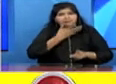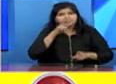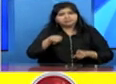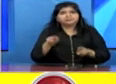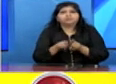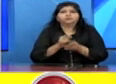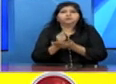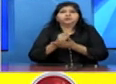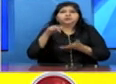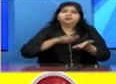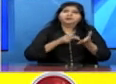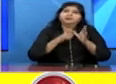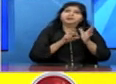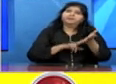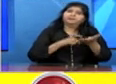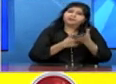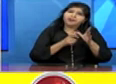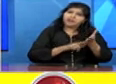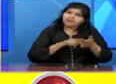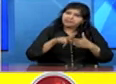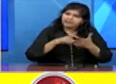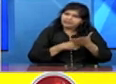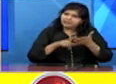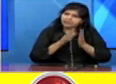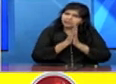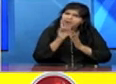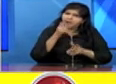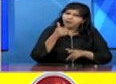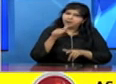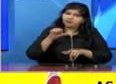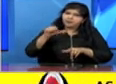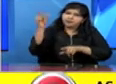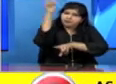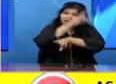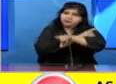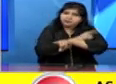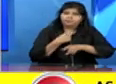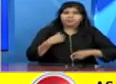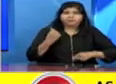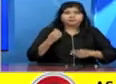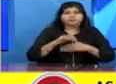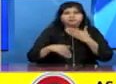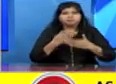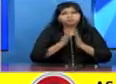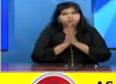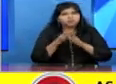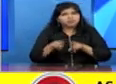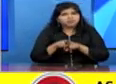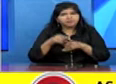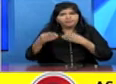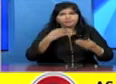तक नवरात्रि के उपवास की बात है, ये मेरी और शक्ति की भक्ति के बीच का विषय